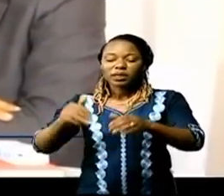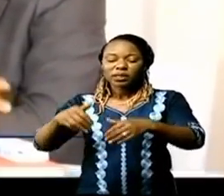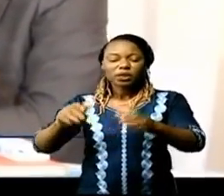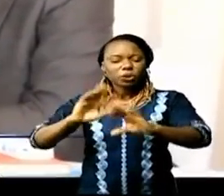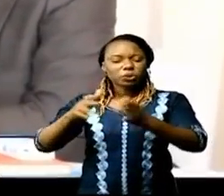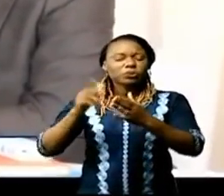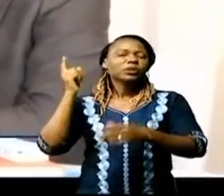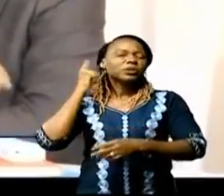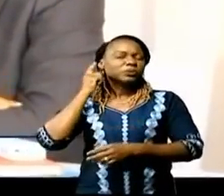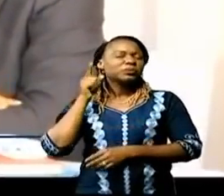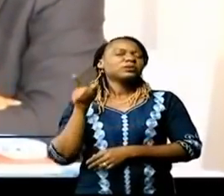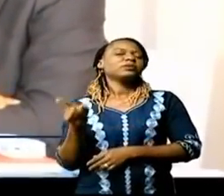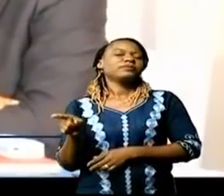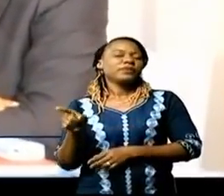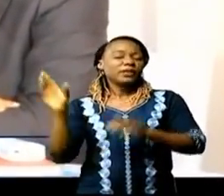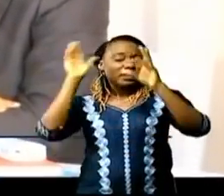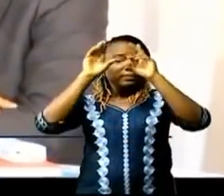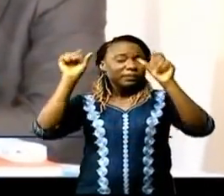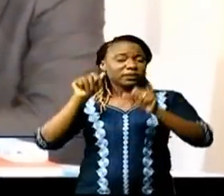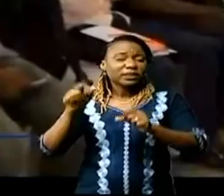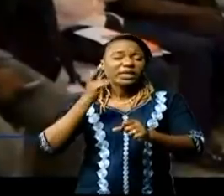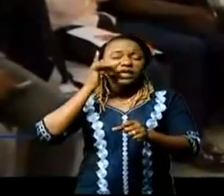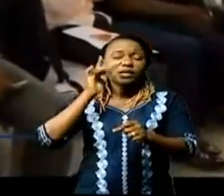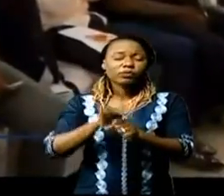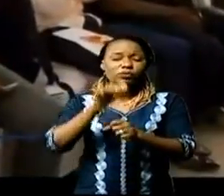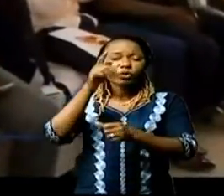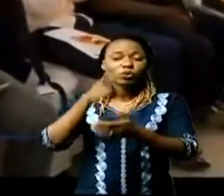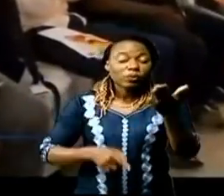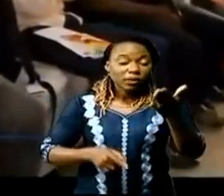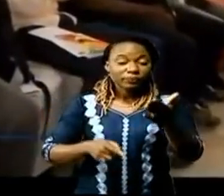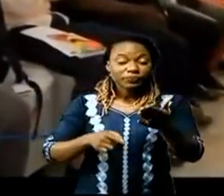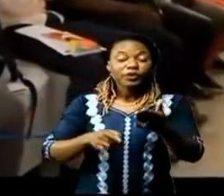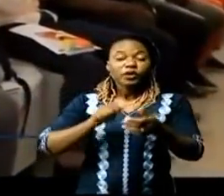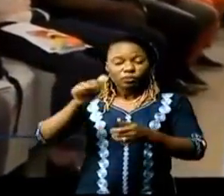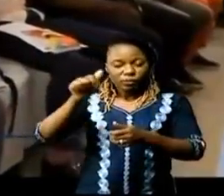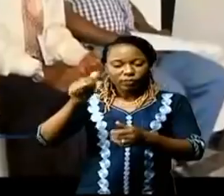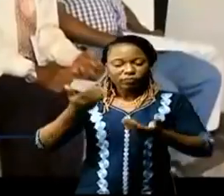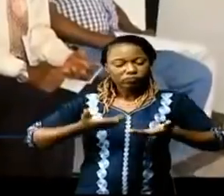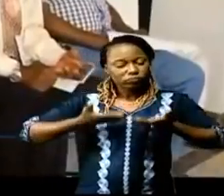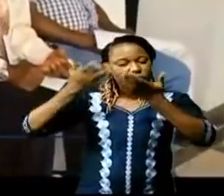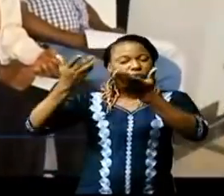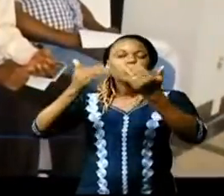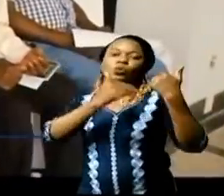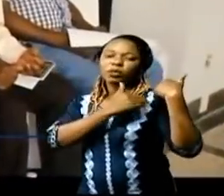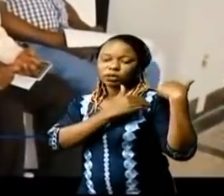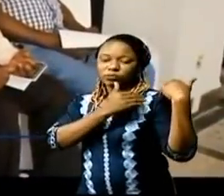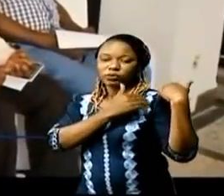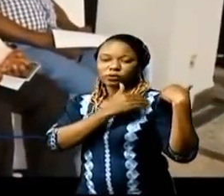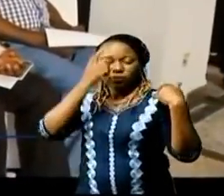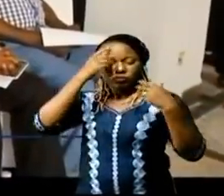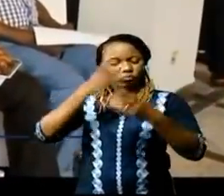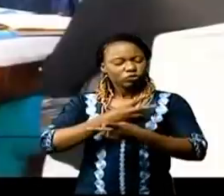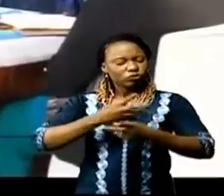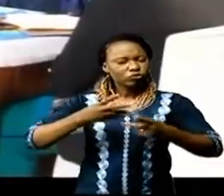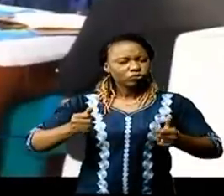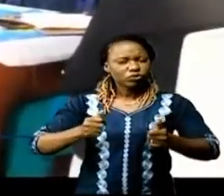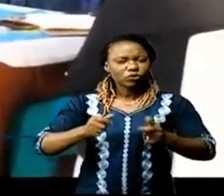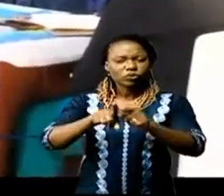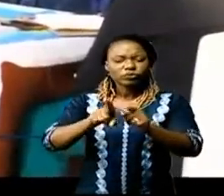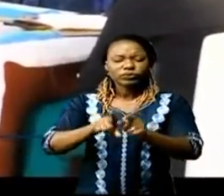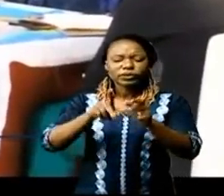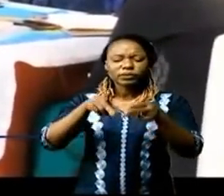doléances, Singoma Mwanza promet qu'il va les soumettre aux autorités pour de solutions et